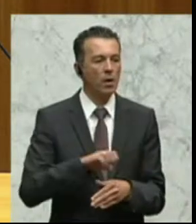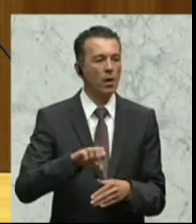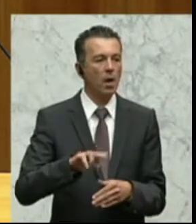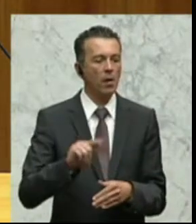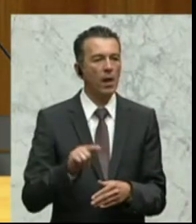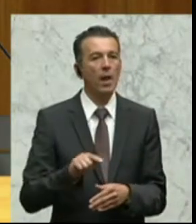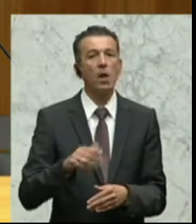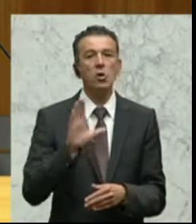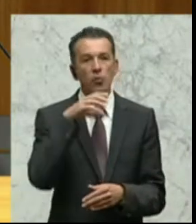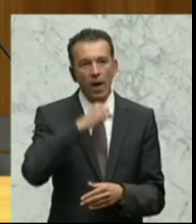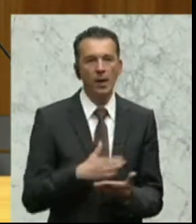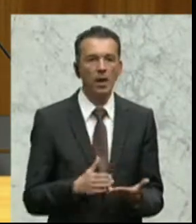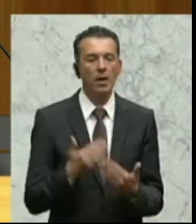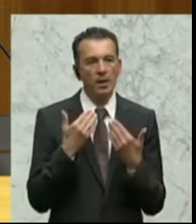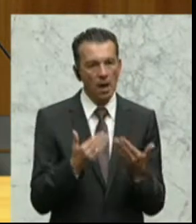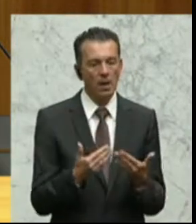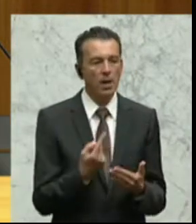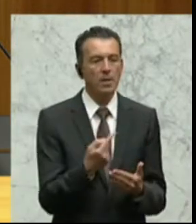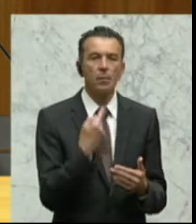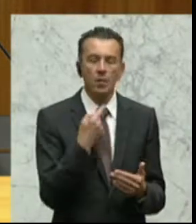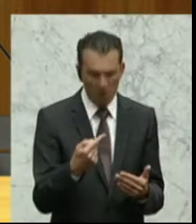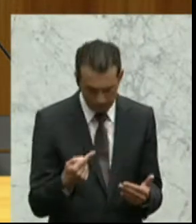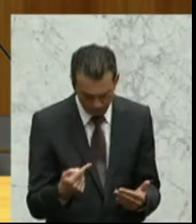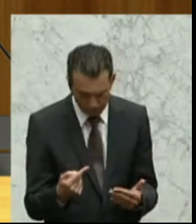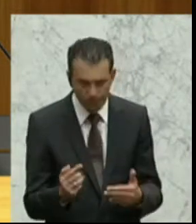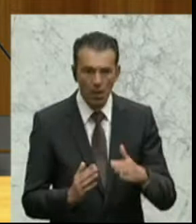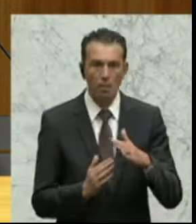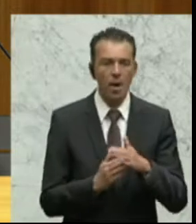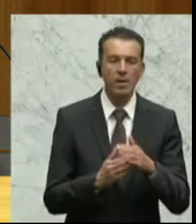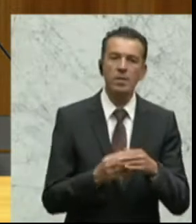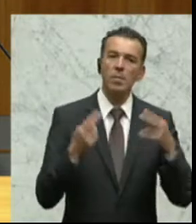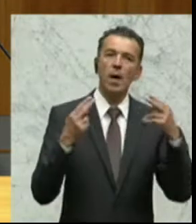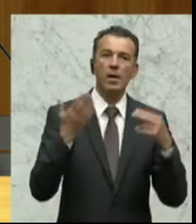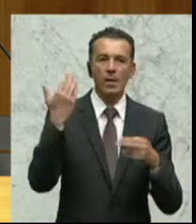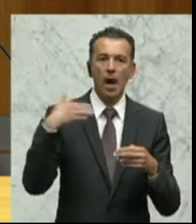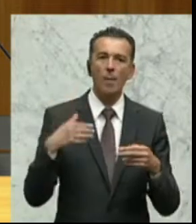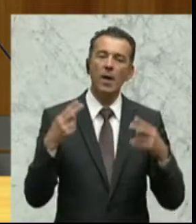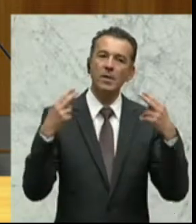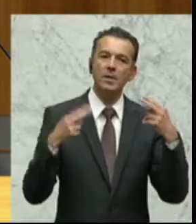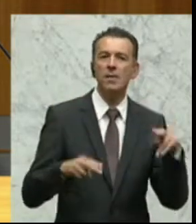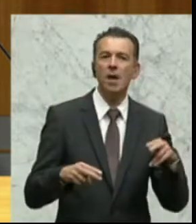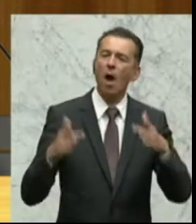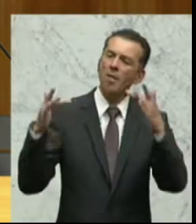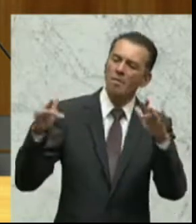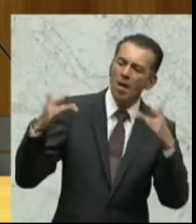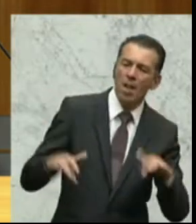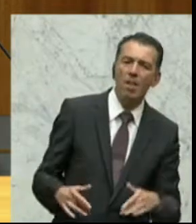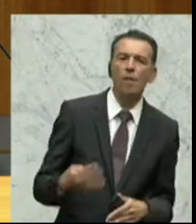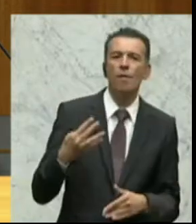haben, dass maximal die reichen Villen, damals die 4 Millionen Schilling, heute wohl immer